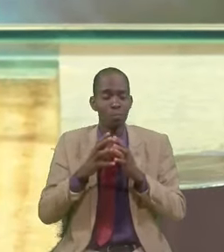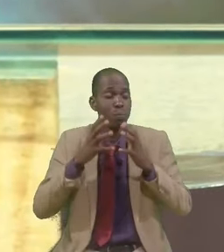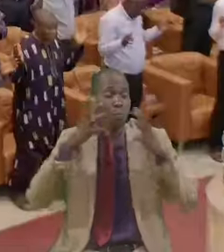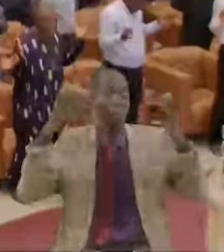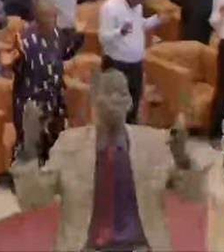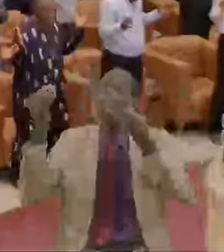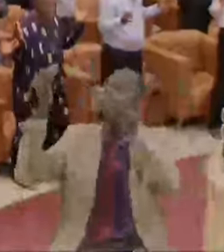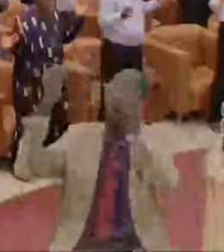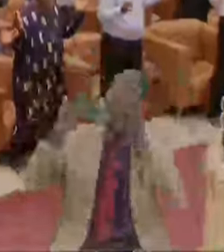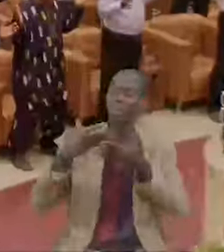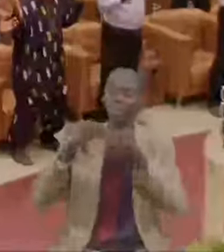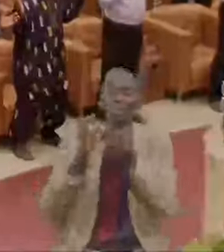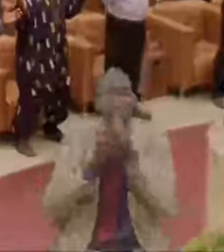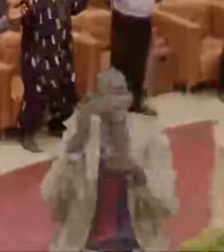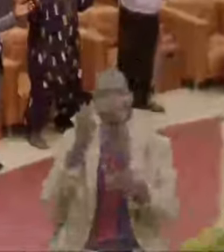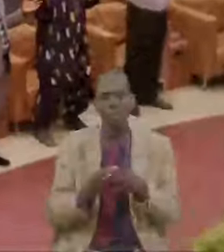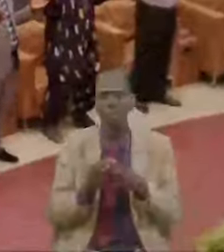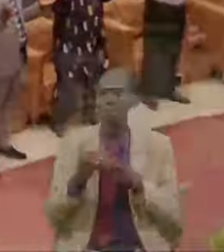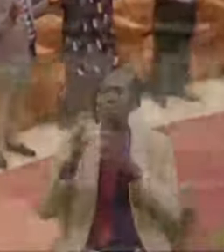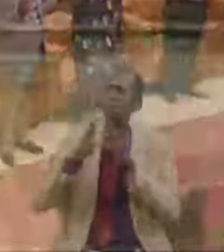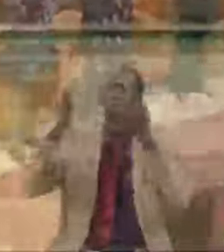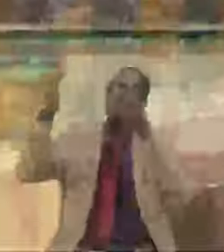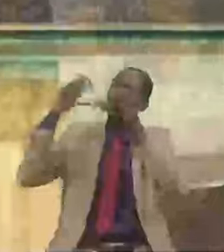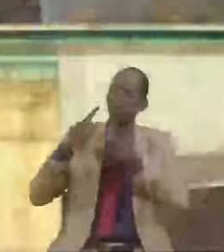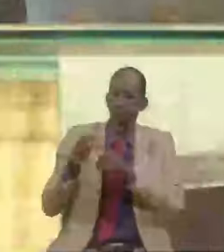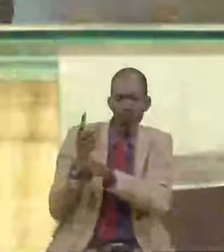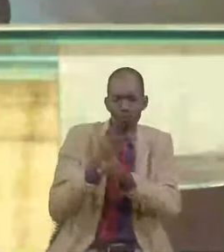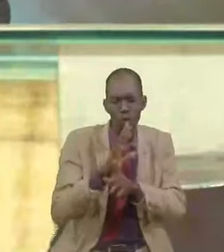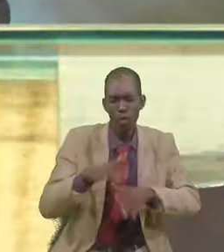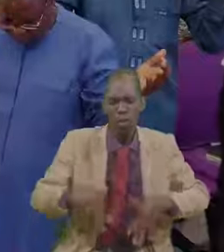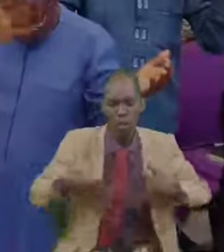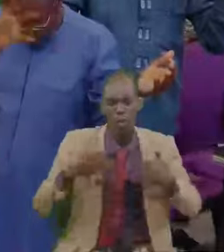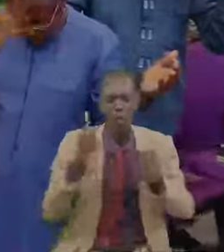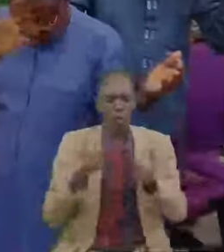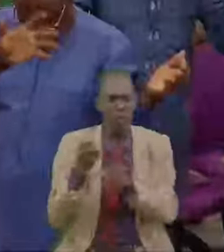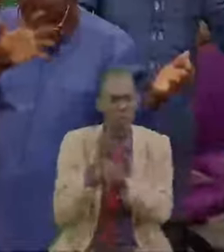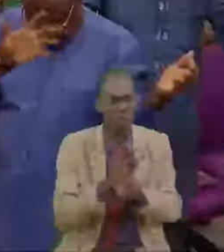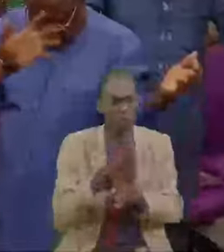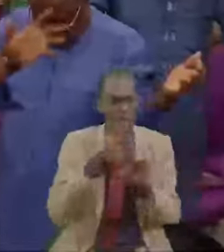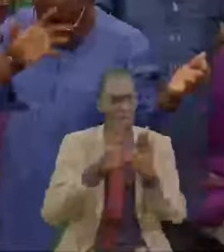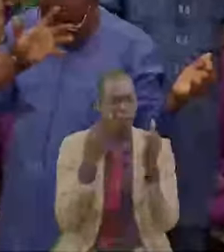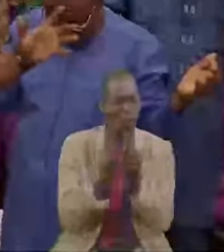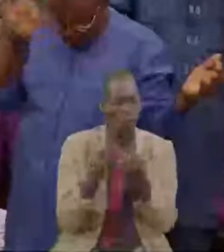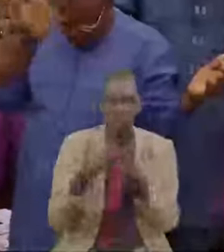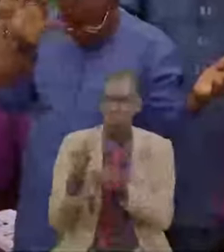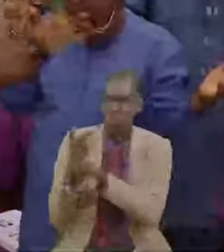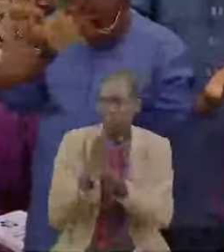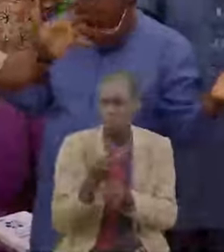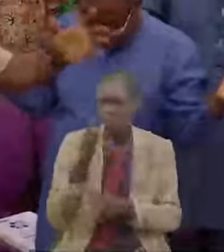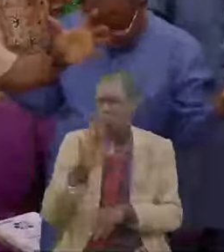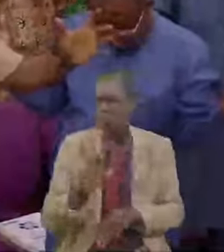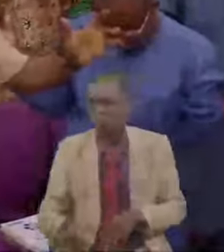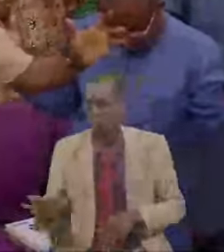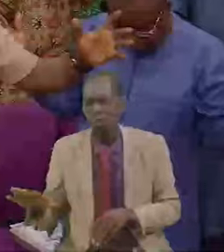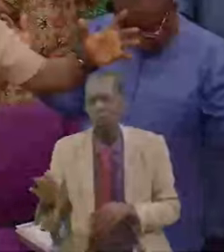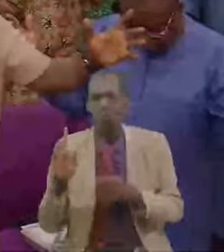Les provisions abondantes pour prendre soin de votre vie, pour prendre soin de la famille, pour prendre soin de vos